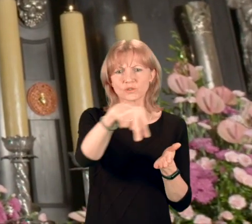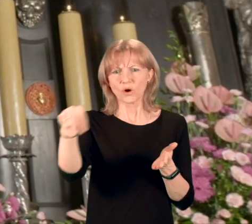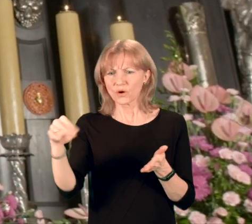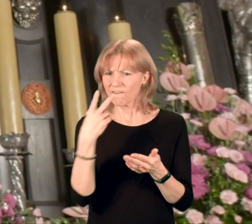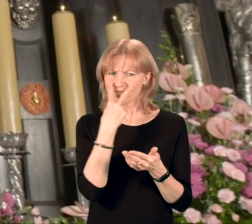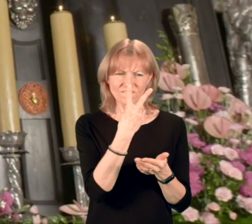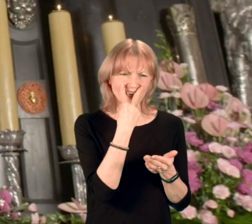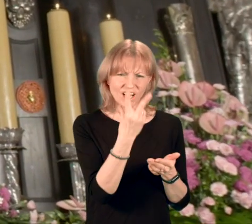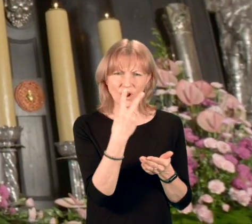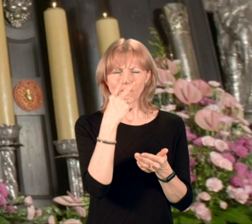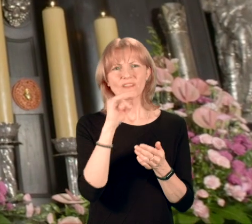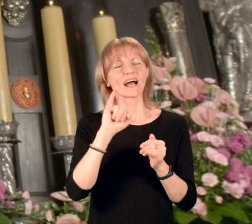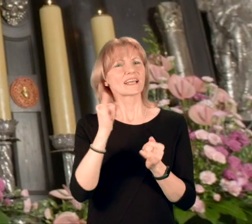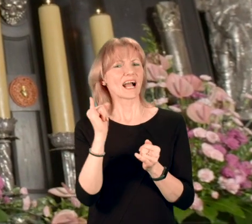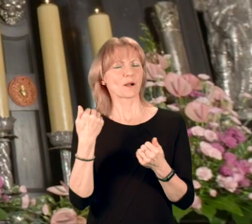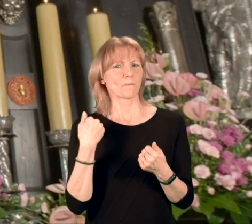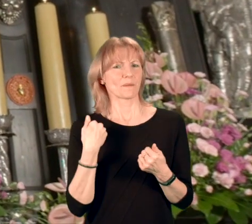jakbyś żywą oglądał.